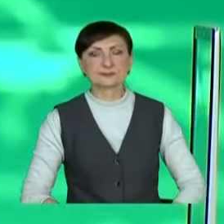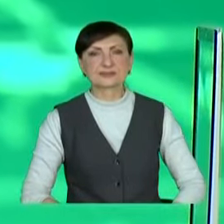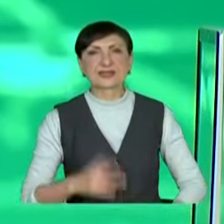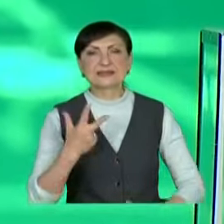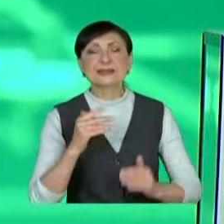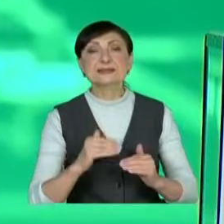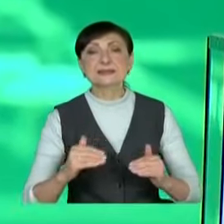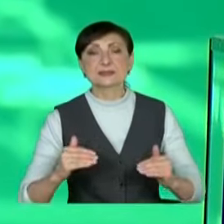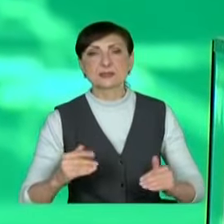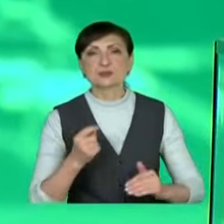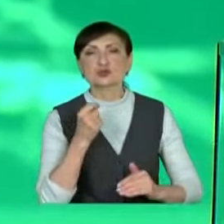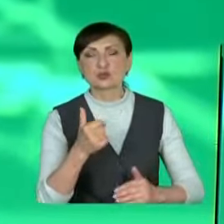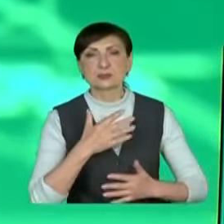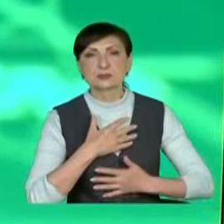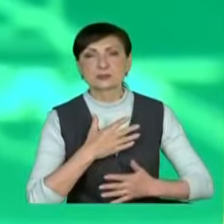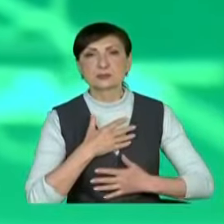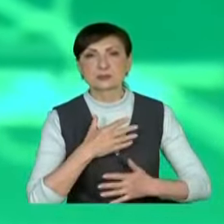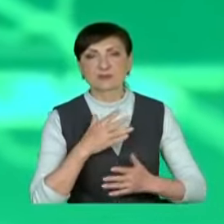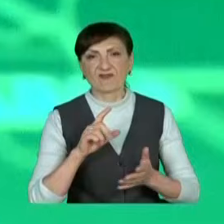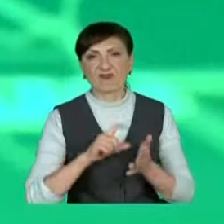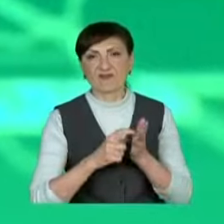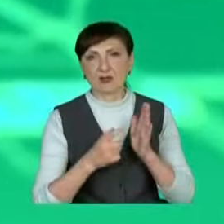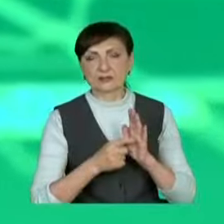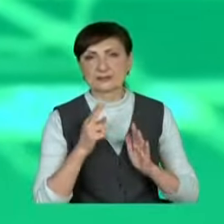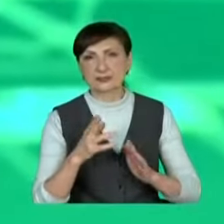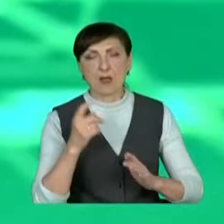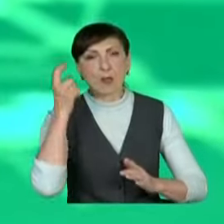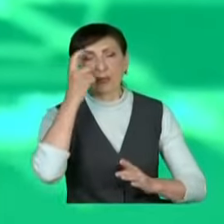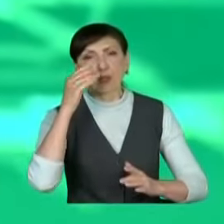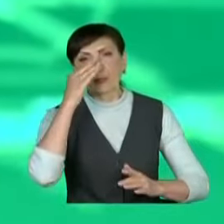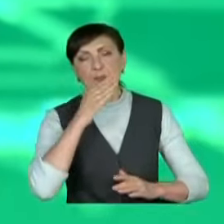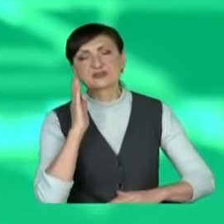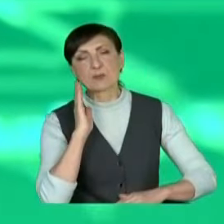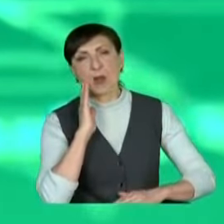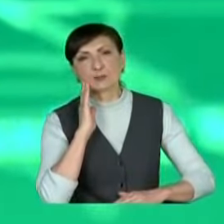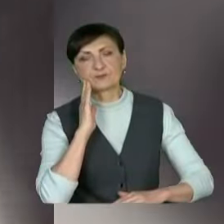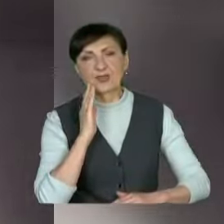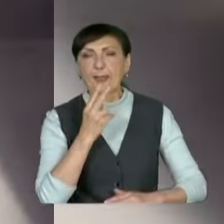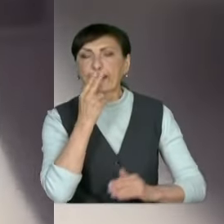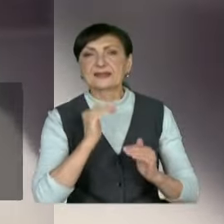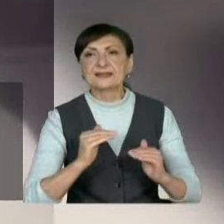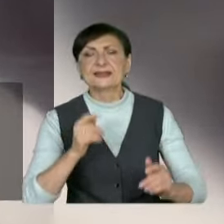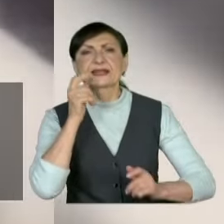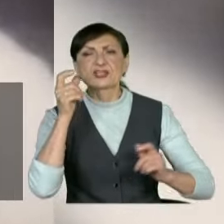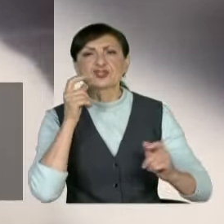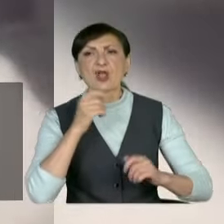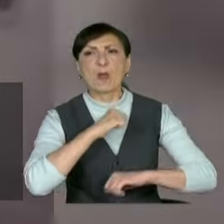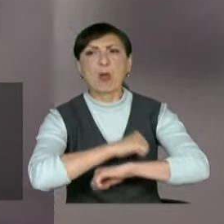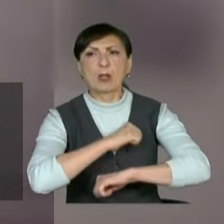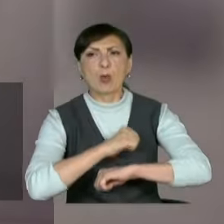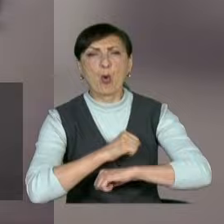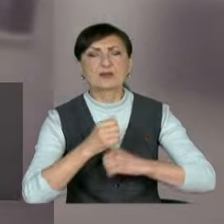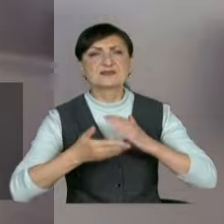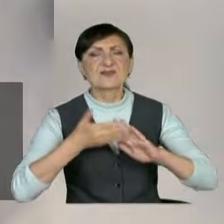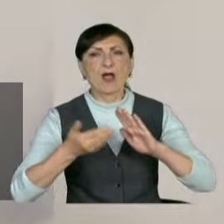Трое маленьких детей едва не задохнулись в квартире, пока пьяные родители спали. Несовершеннолетние кричали с балкона и звали на